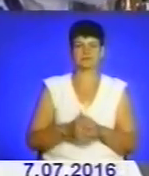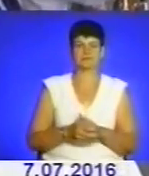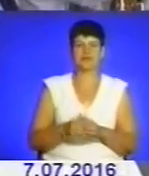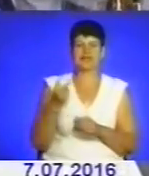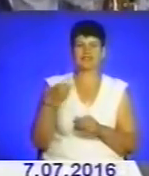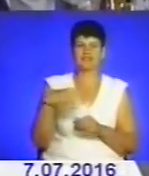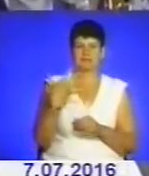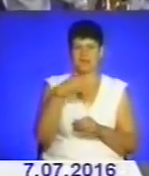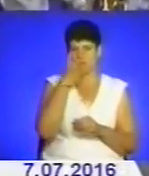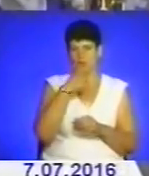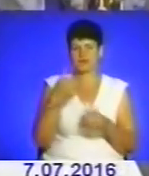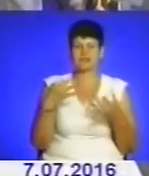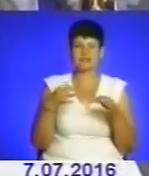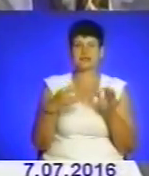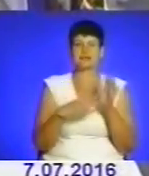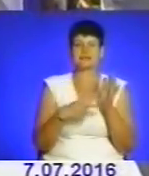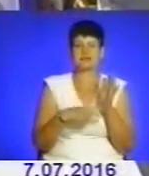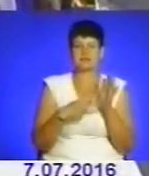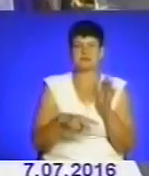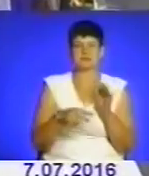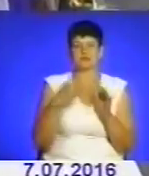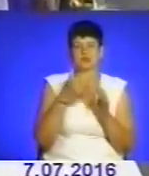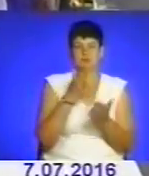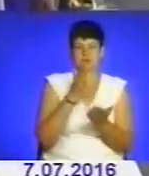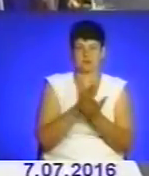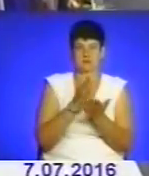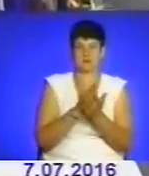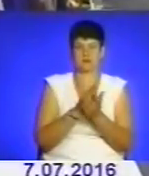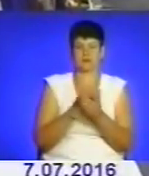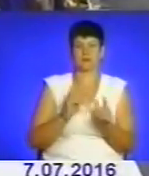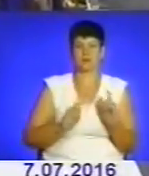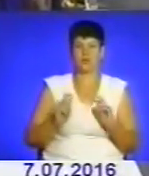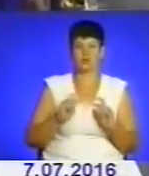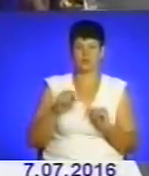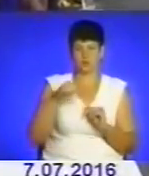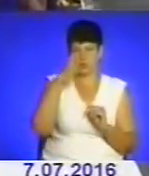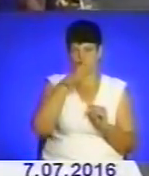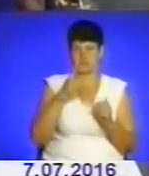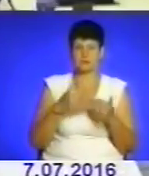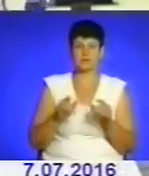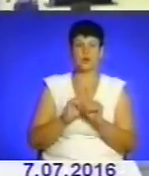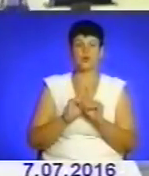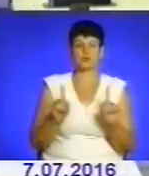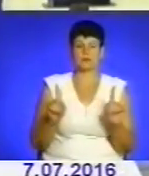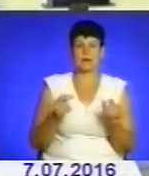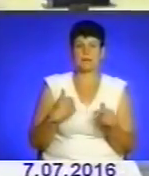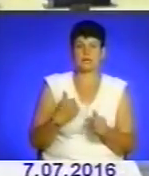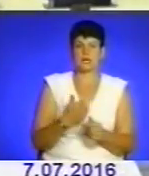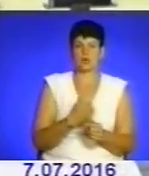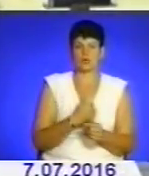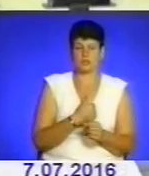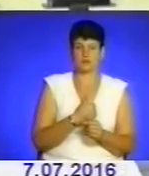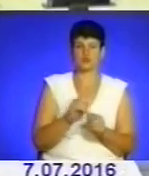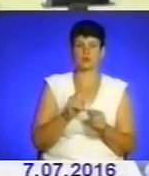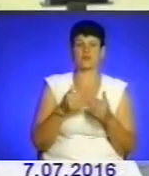25 років незалежності, 70 існування медичного закладу. Цьогорічний випускний особливий. Мені хотілося, щоб випускники